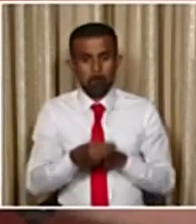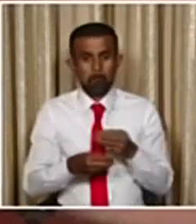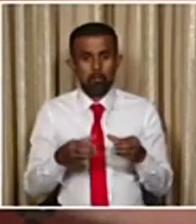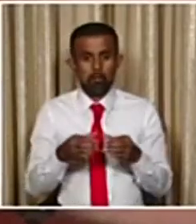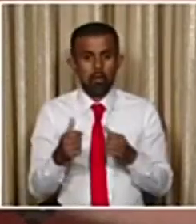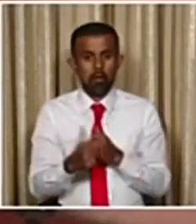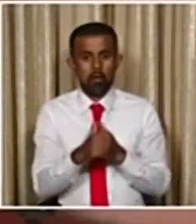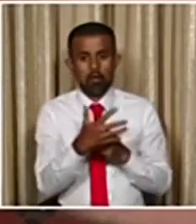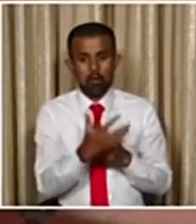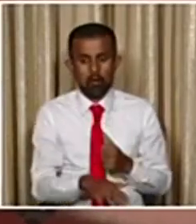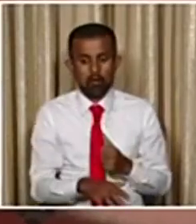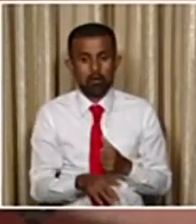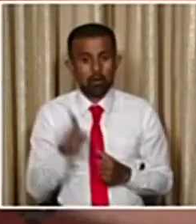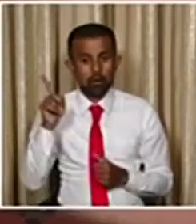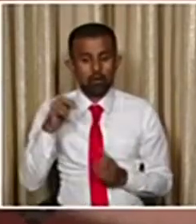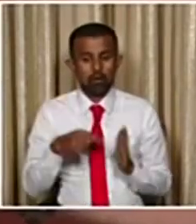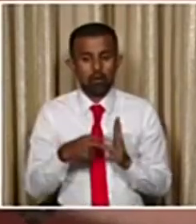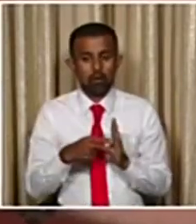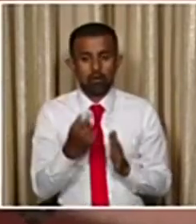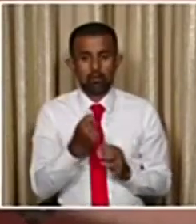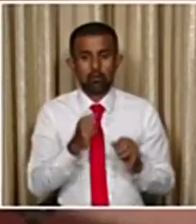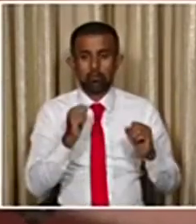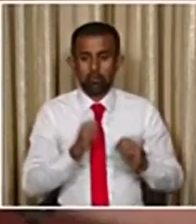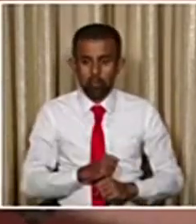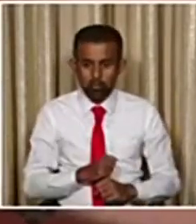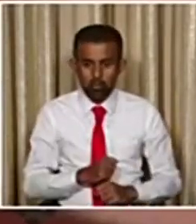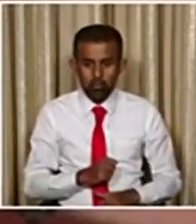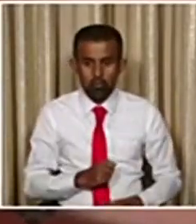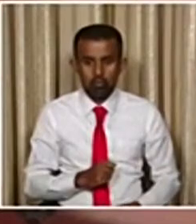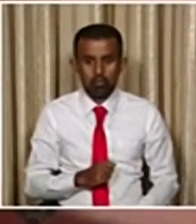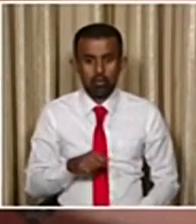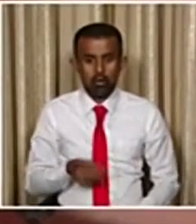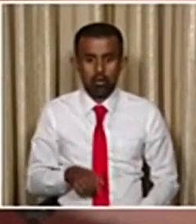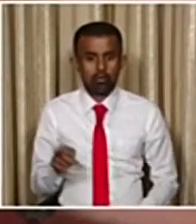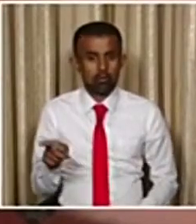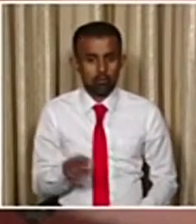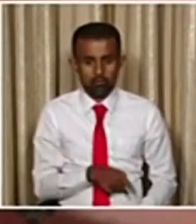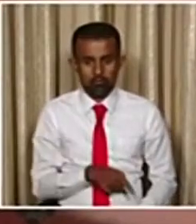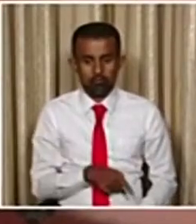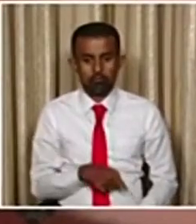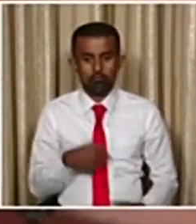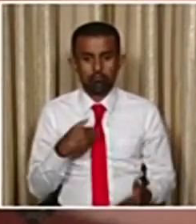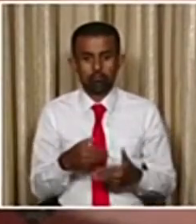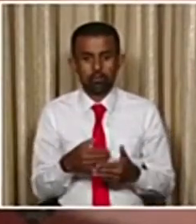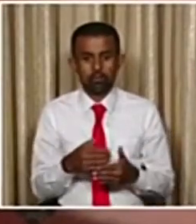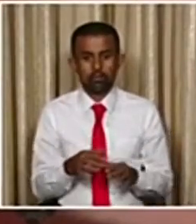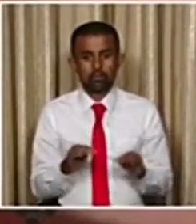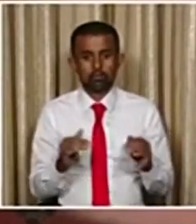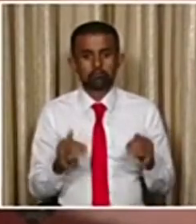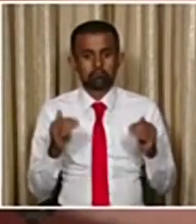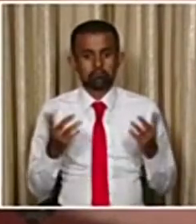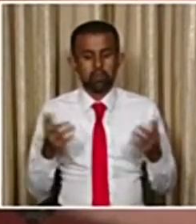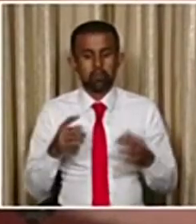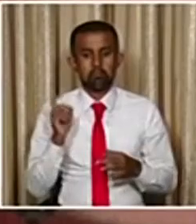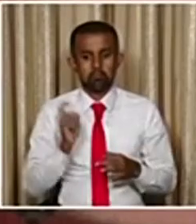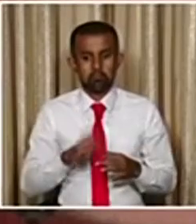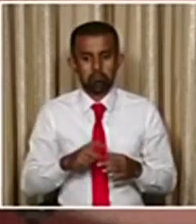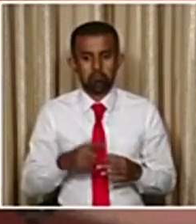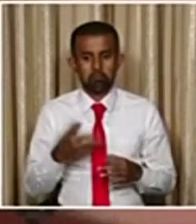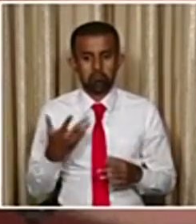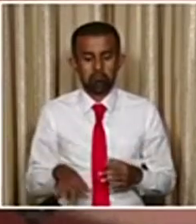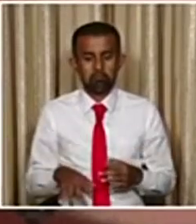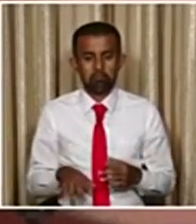වෙලා ඒ රටේ ආර්ථිකය බිඳ වැටිලා අද වෙනකම් ඒ රට සුවපත් කරන්න බැරි ප්‍රශ්නයක් බවට පත්